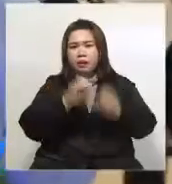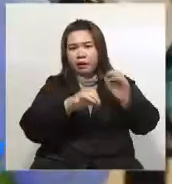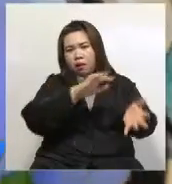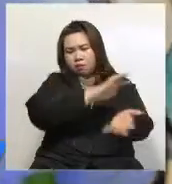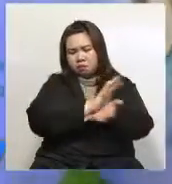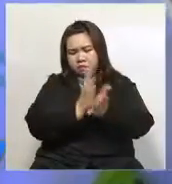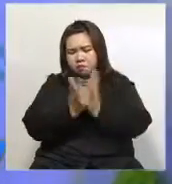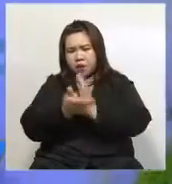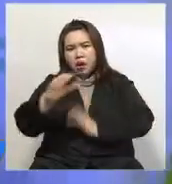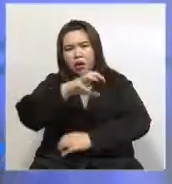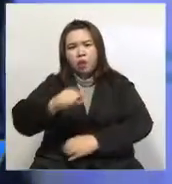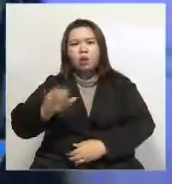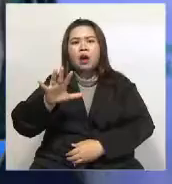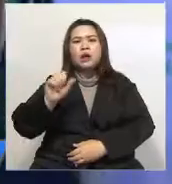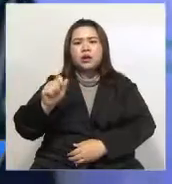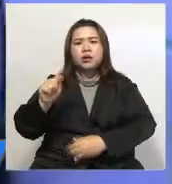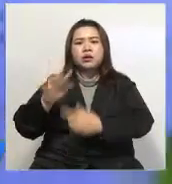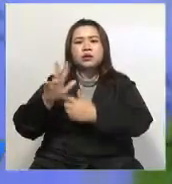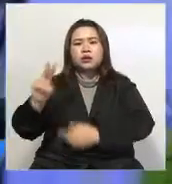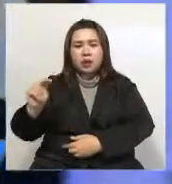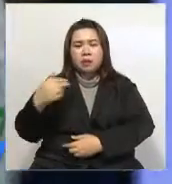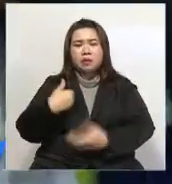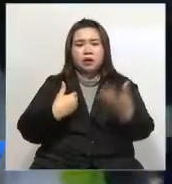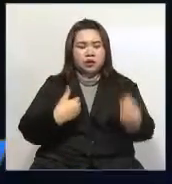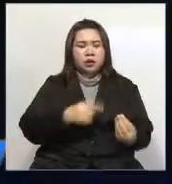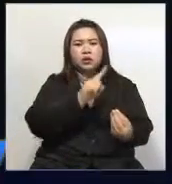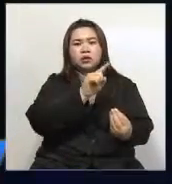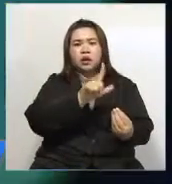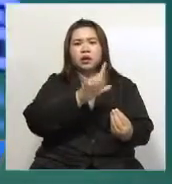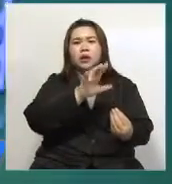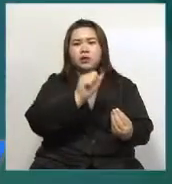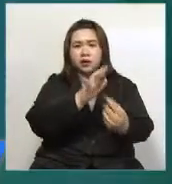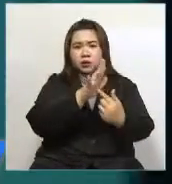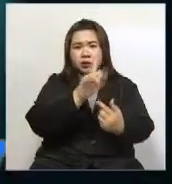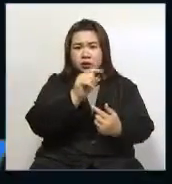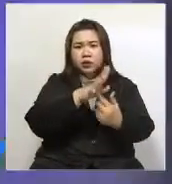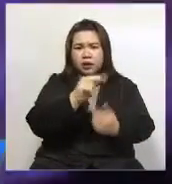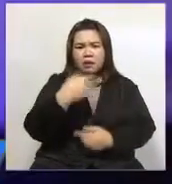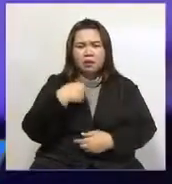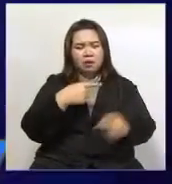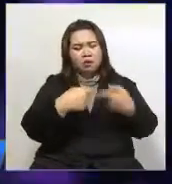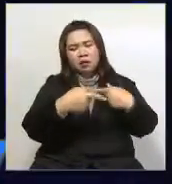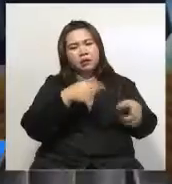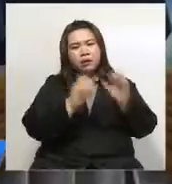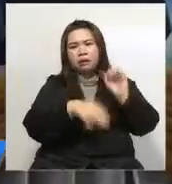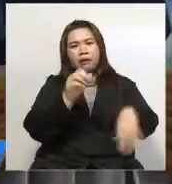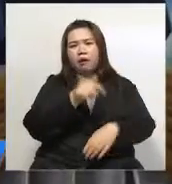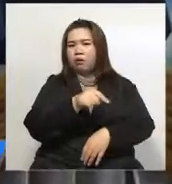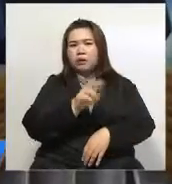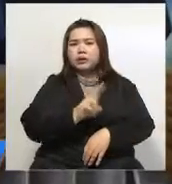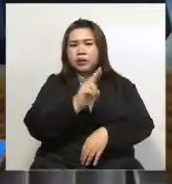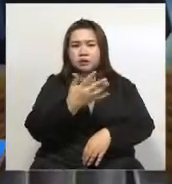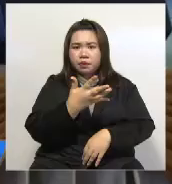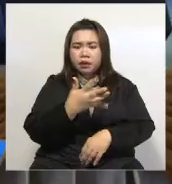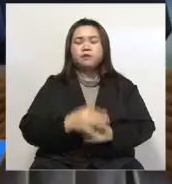ใช้ประโยชน์เพียงปีละ 500,000 ตันซึ่งยังเหลืออีก 1,500,000 ตันโดยส่วนใหญ่เป็นเศษขยะพลาสติกโดยในช่วงเช้